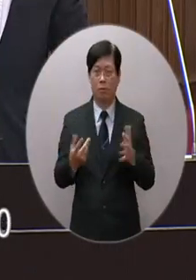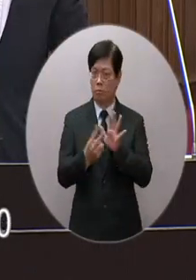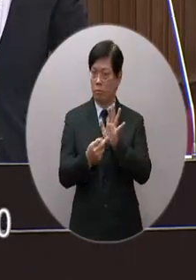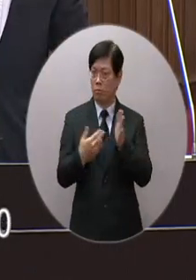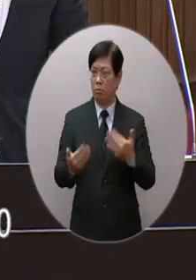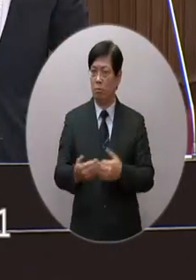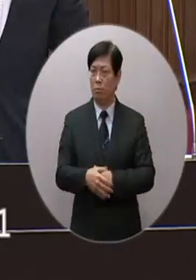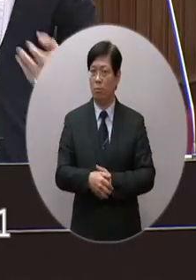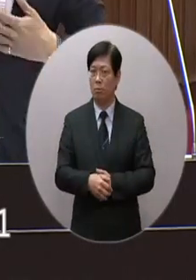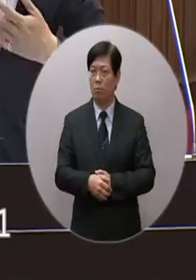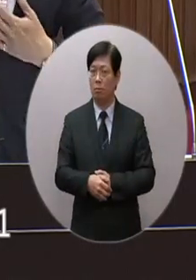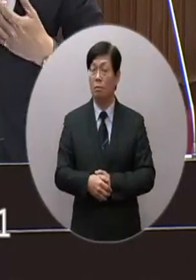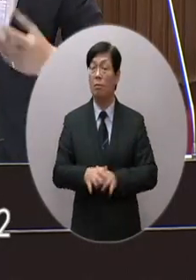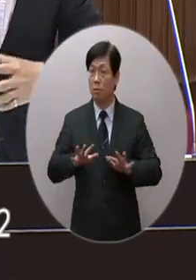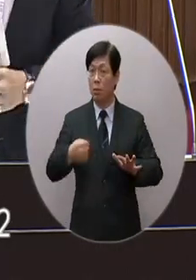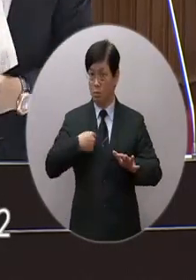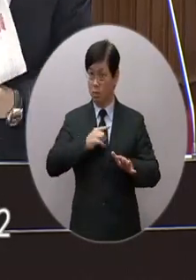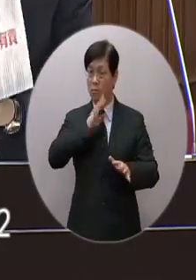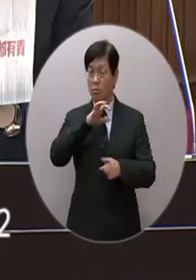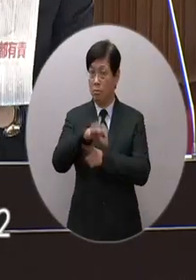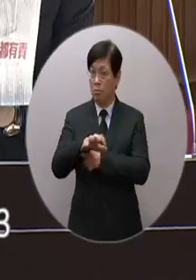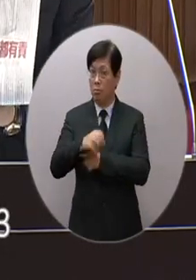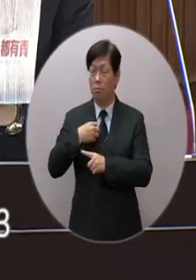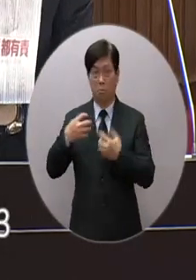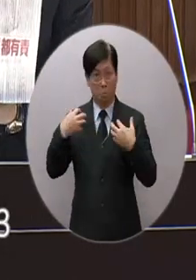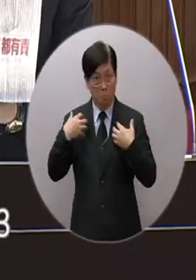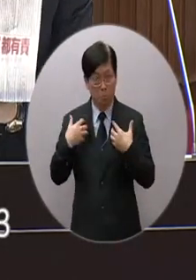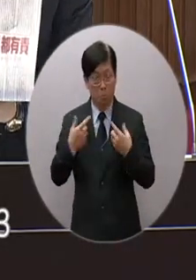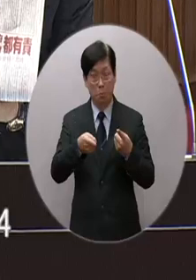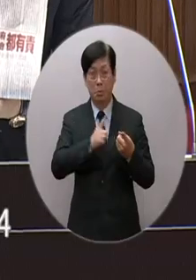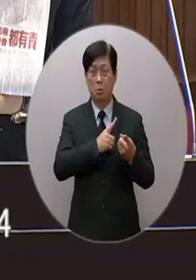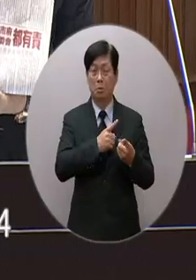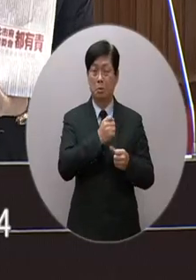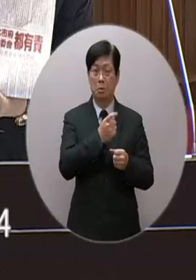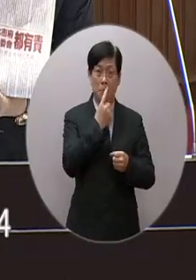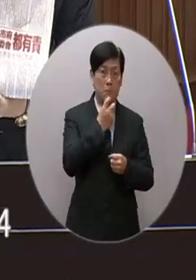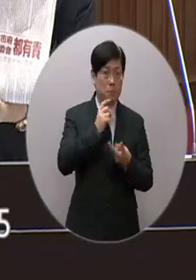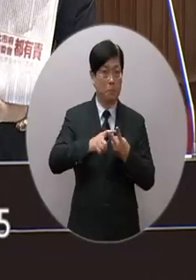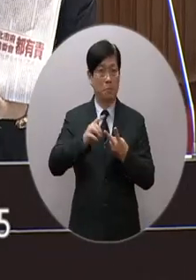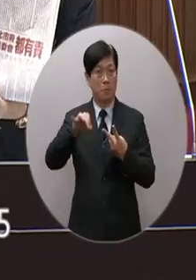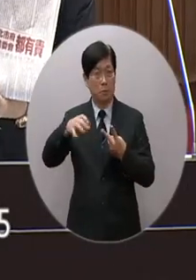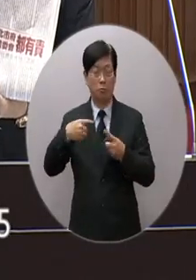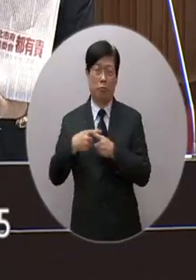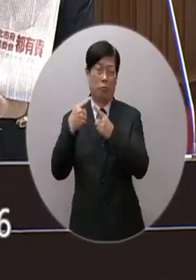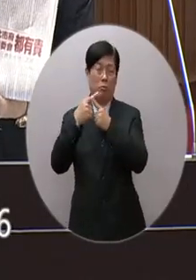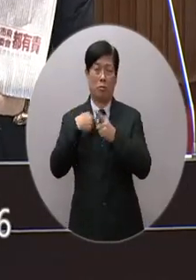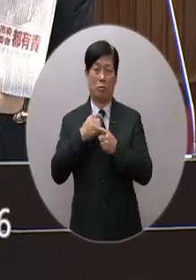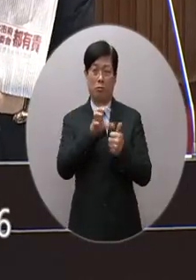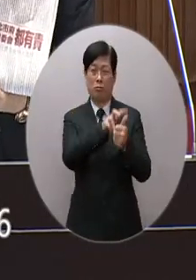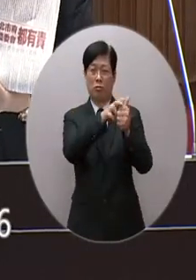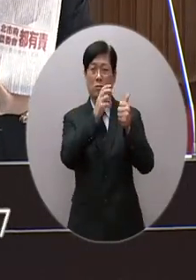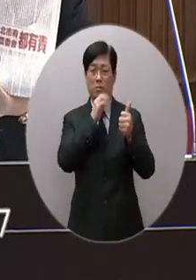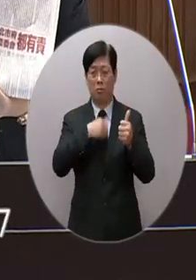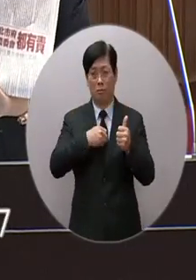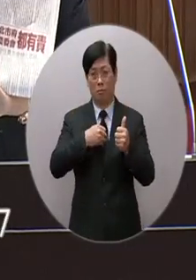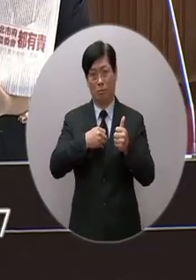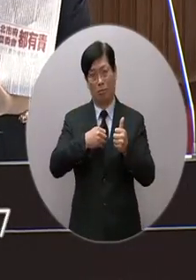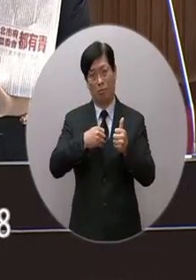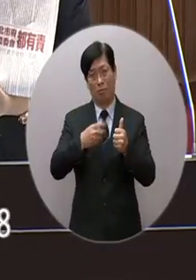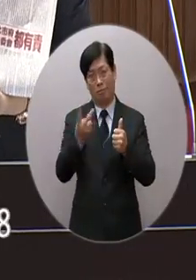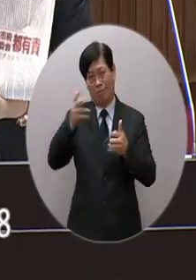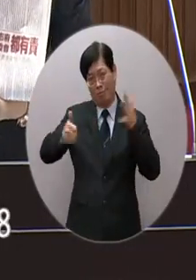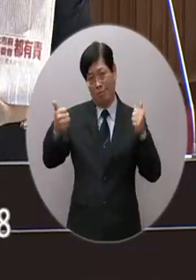讲啊，我今仔是一个农民，恁是伫买啥物？中央甲地方咧冤，地方咧骂中央，总经理甲董事长咧